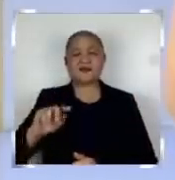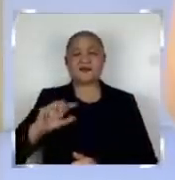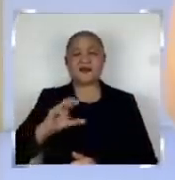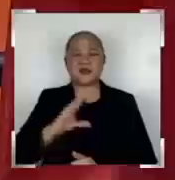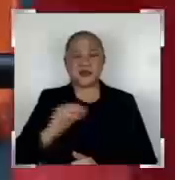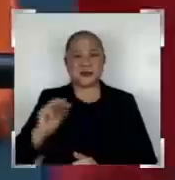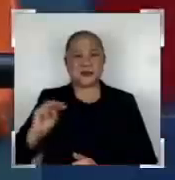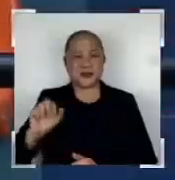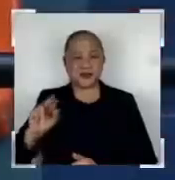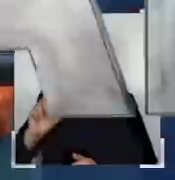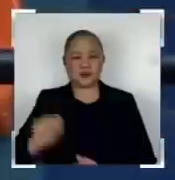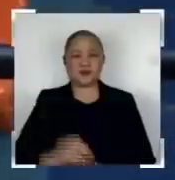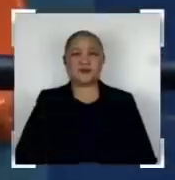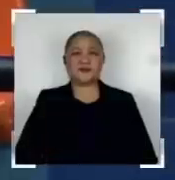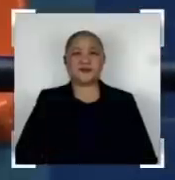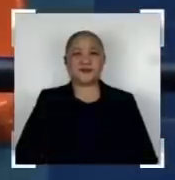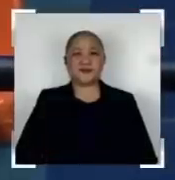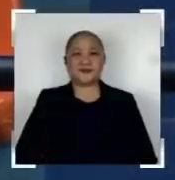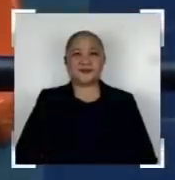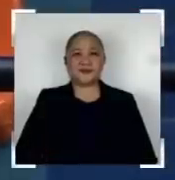Abdurrahman.